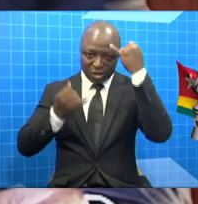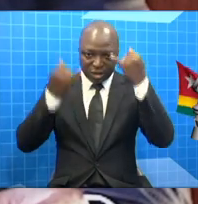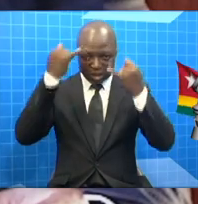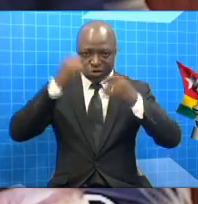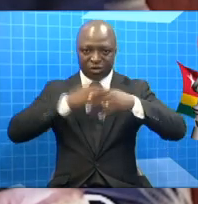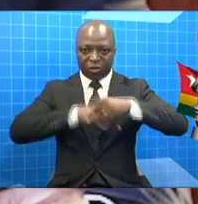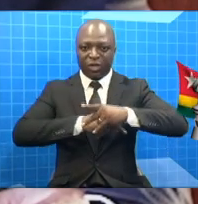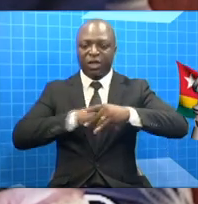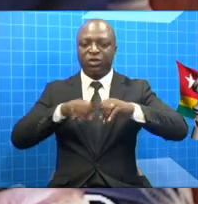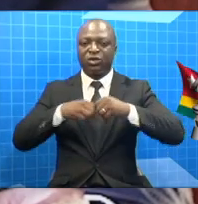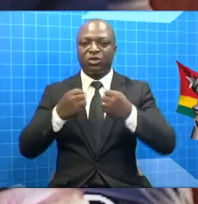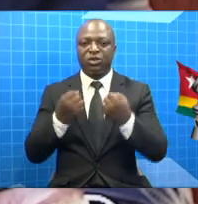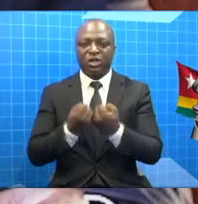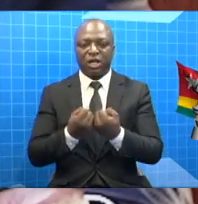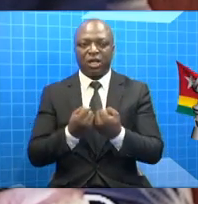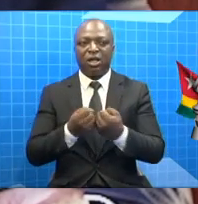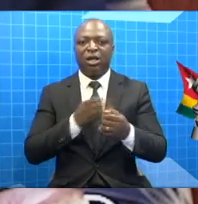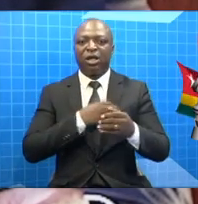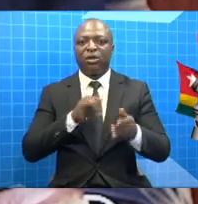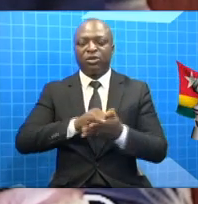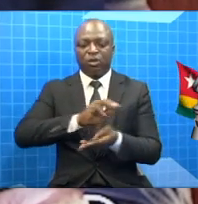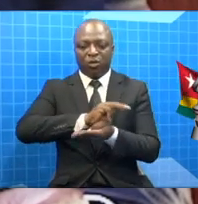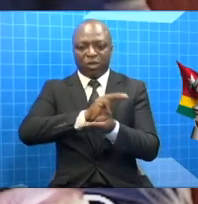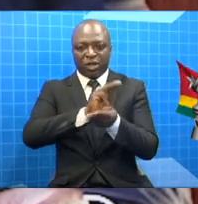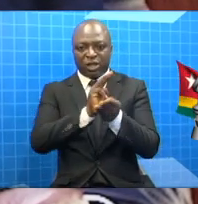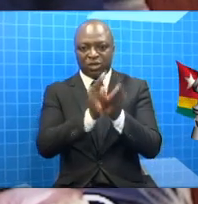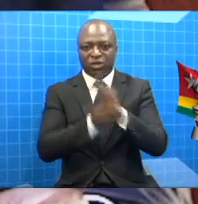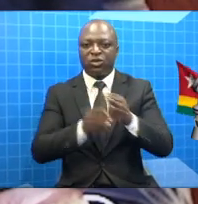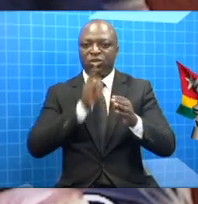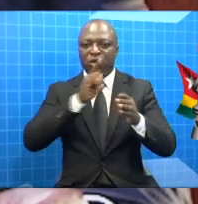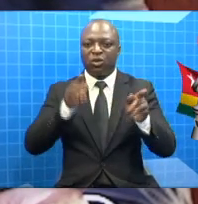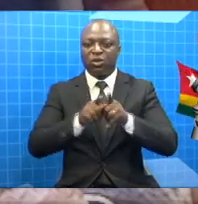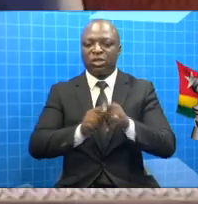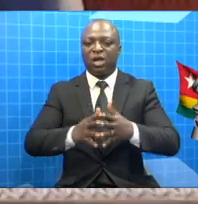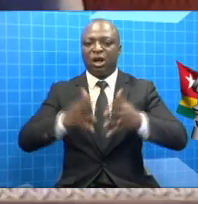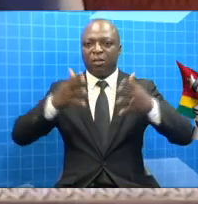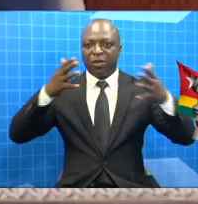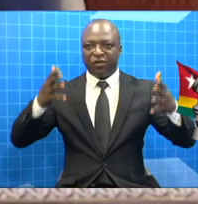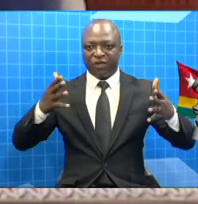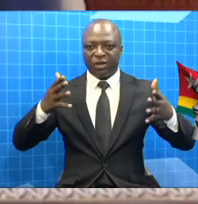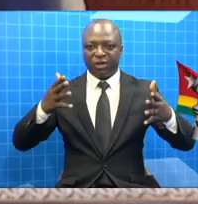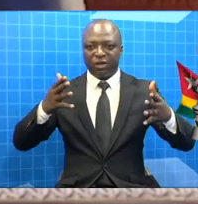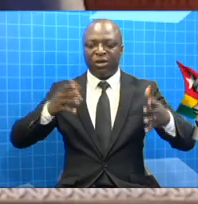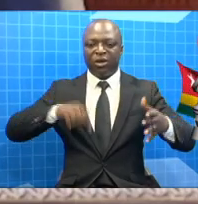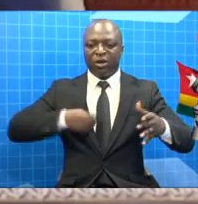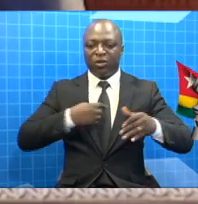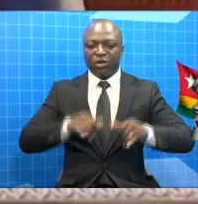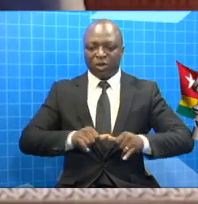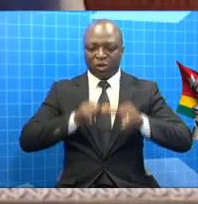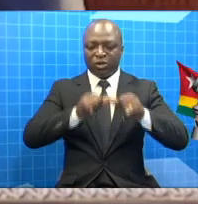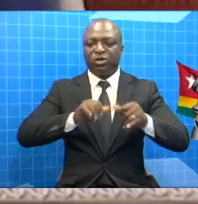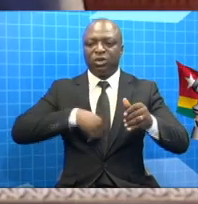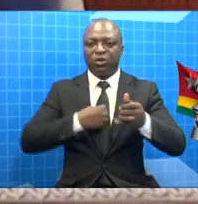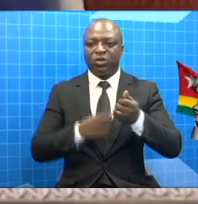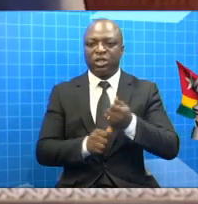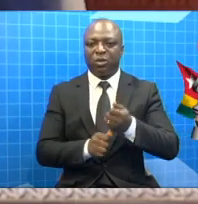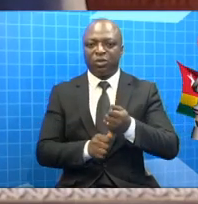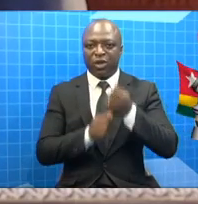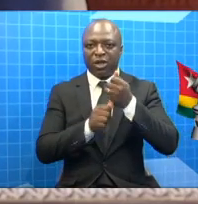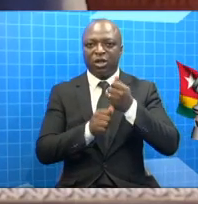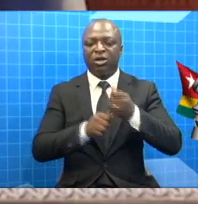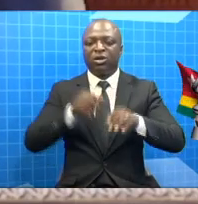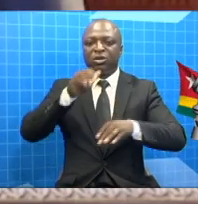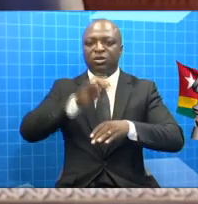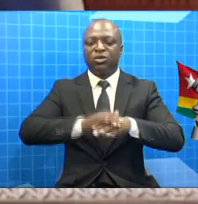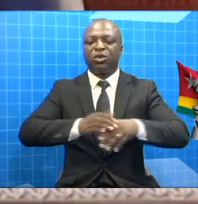protection sociale et de modernisation seront amplifiées. Nous continuerons de nous appuyer sur